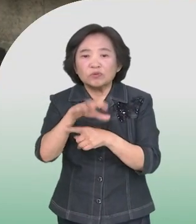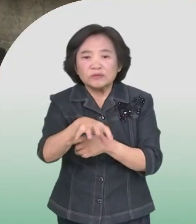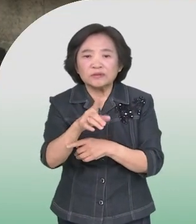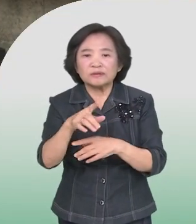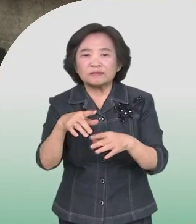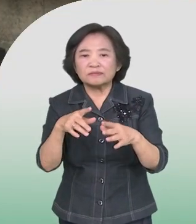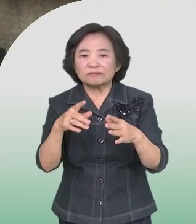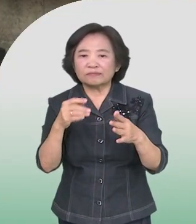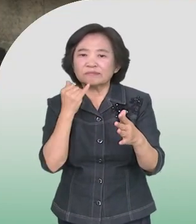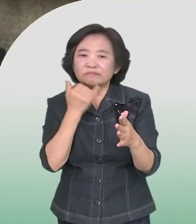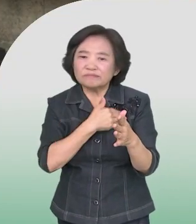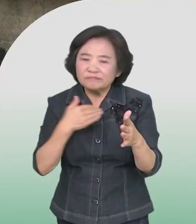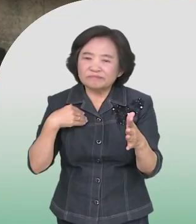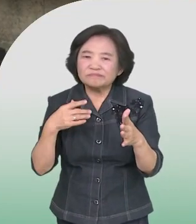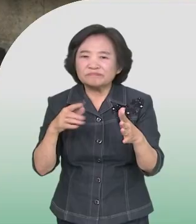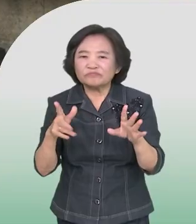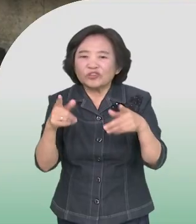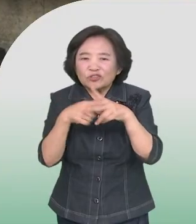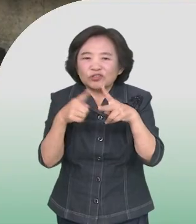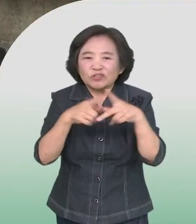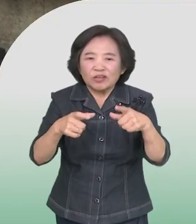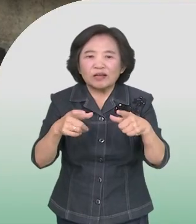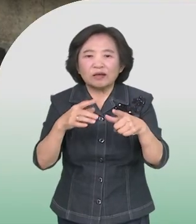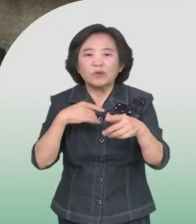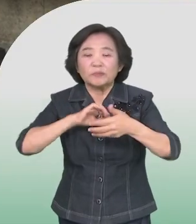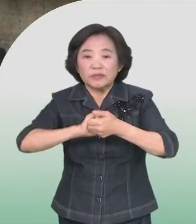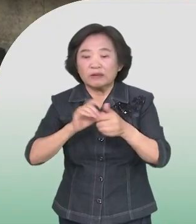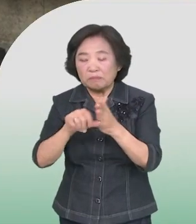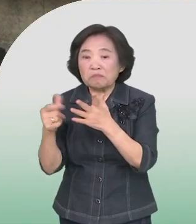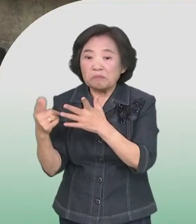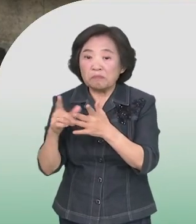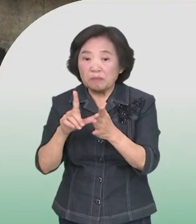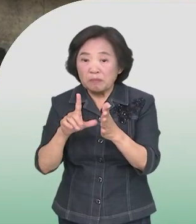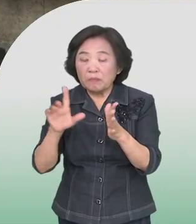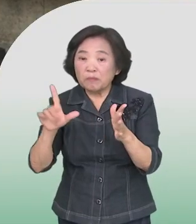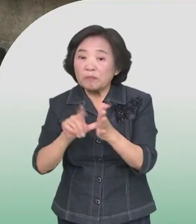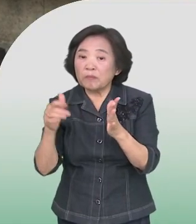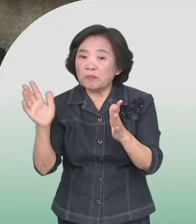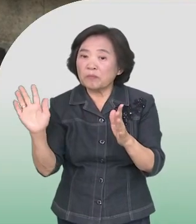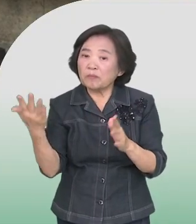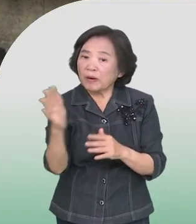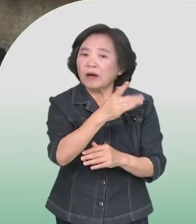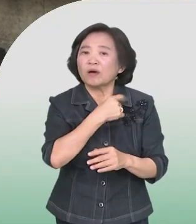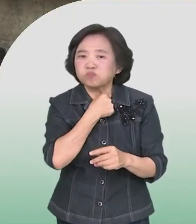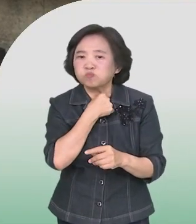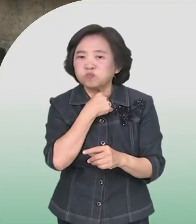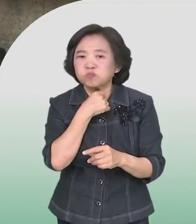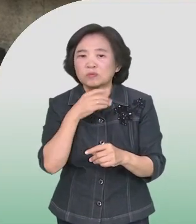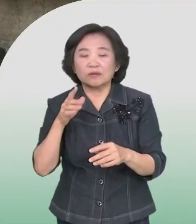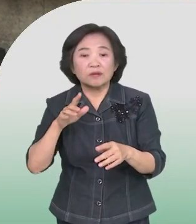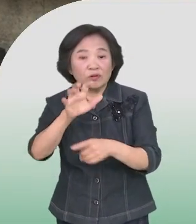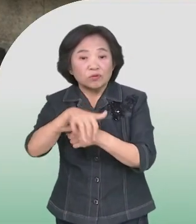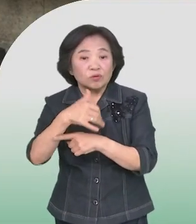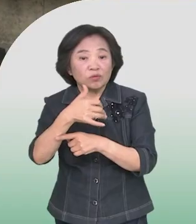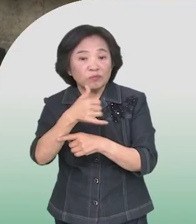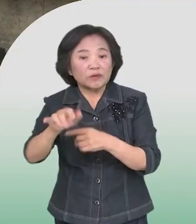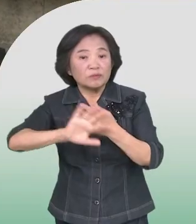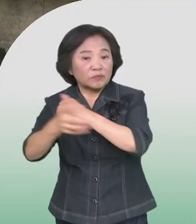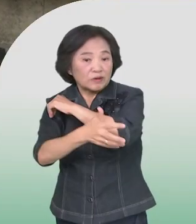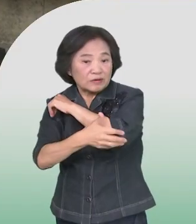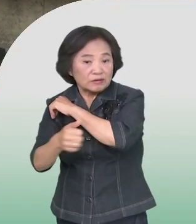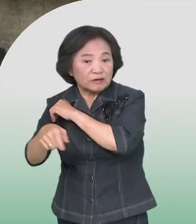可能的经济规模没这么大，我们是偏向于季节性缺工。那所以他农民跟外劳